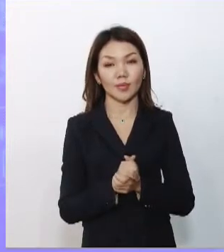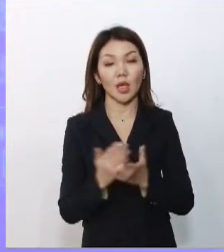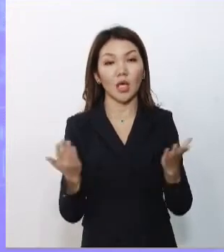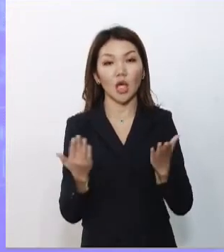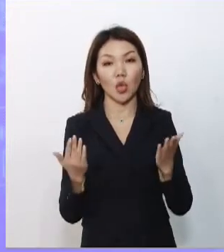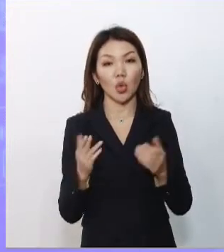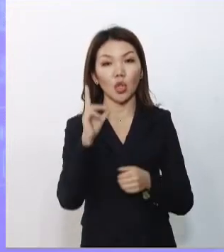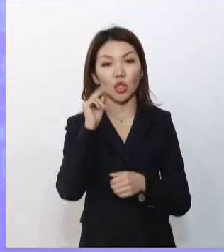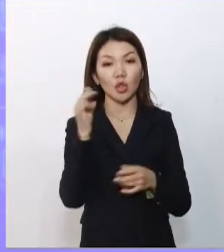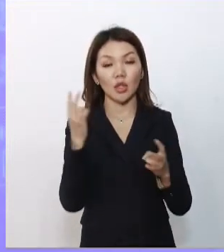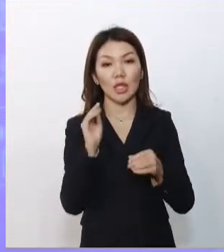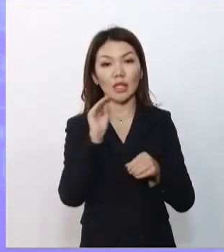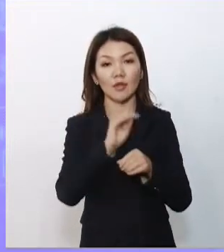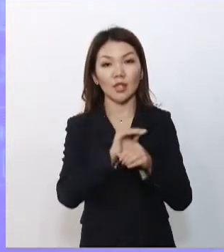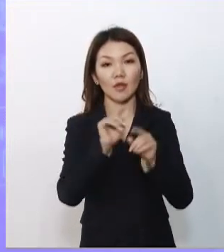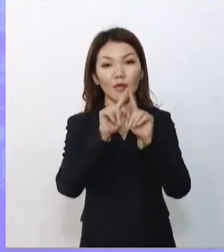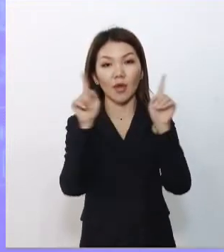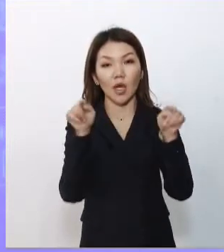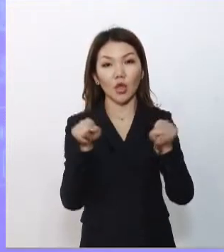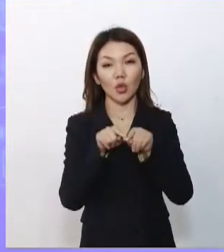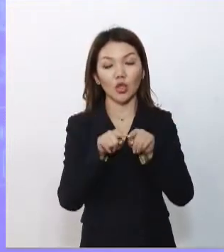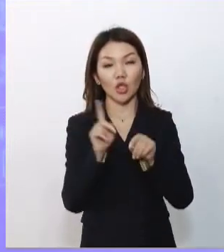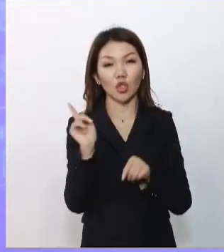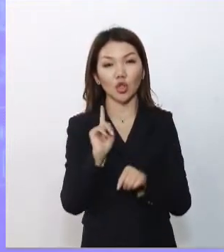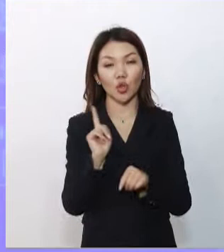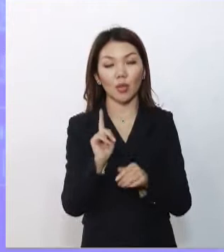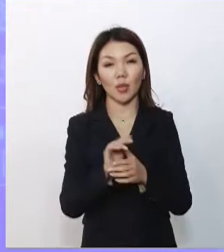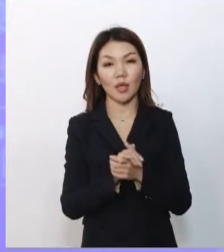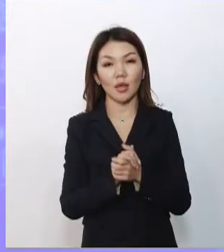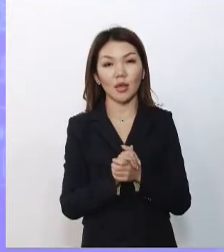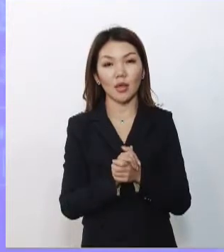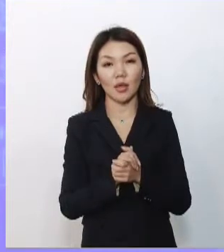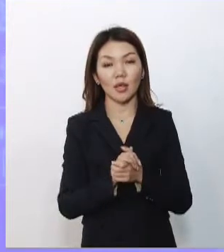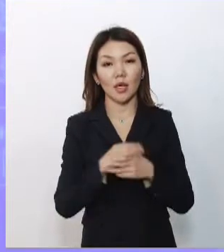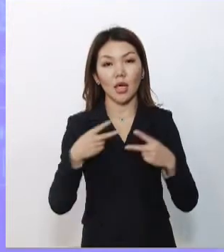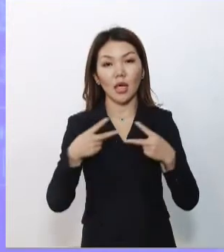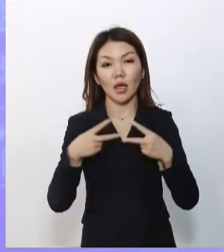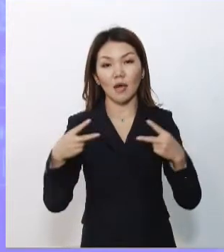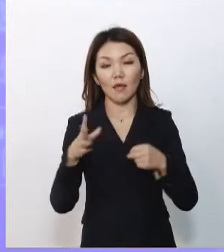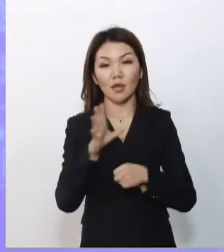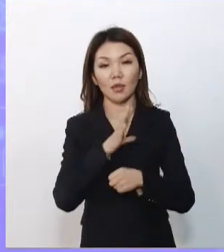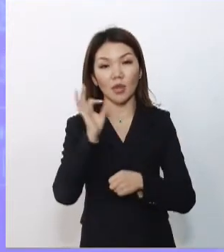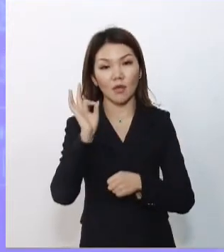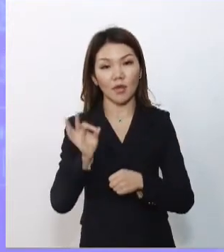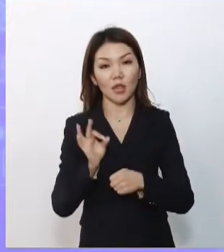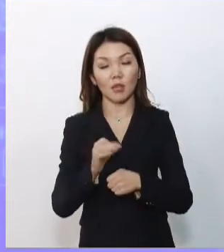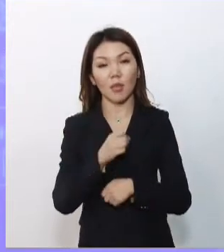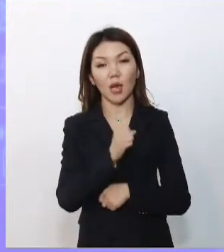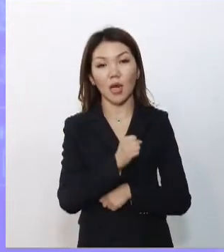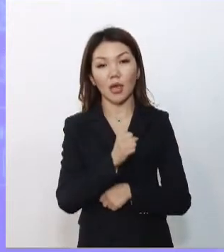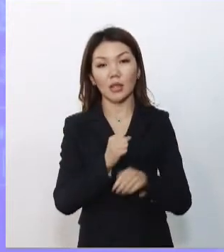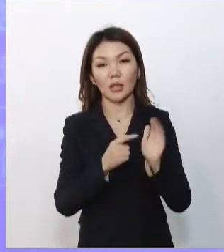Какое число надо вставить в окошко, чтобы равенство стало верным? А.